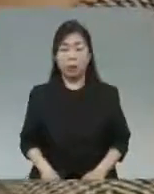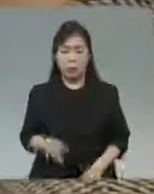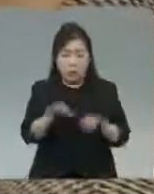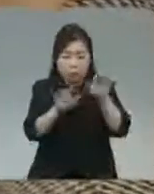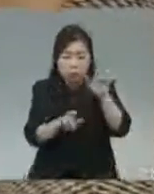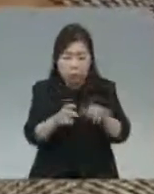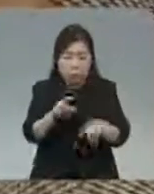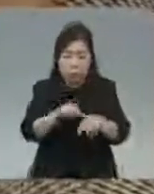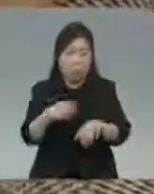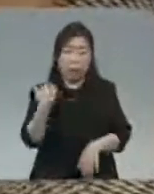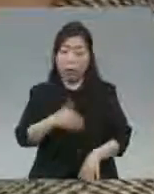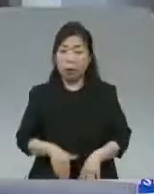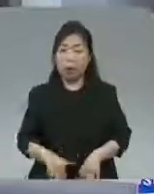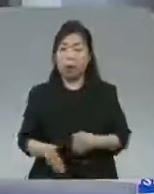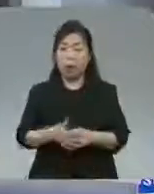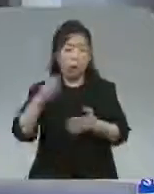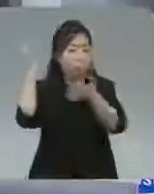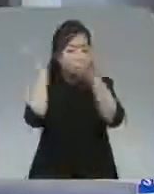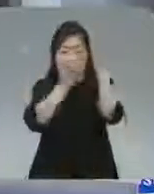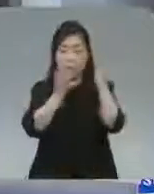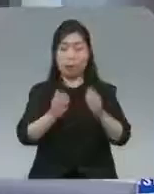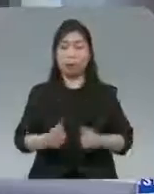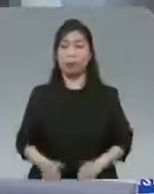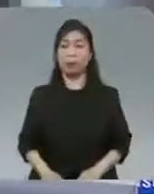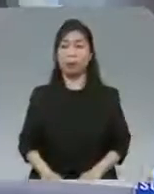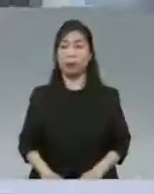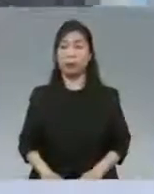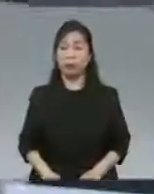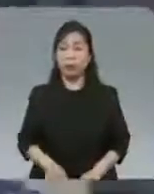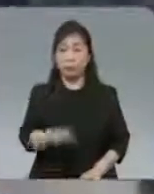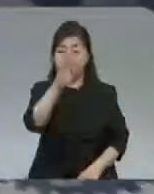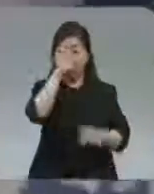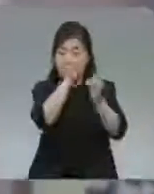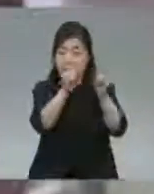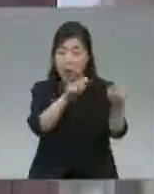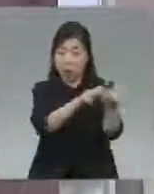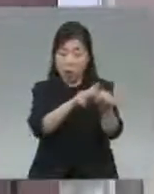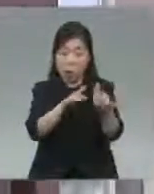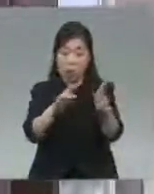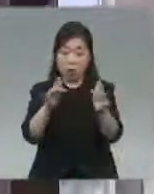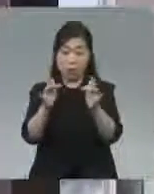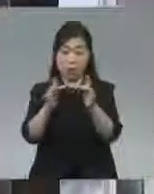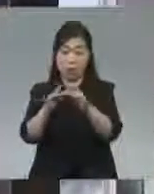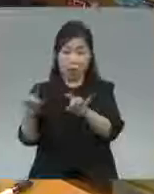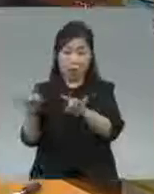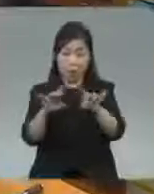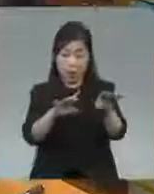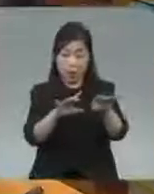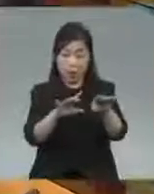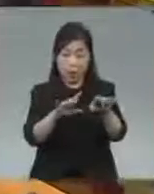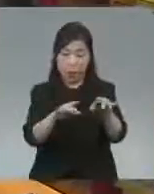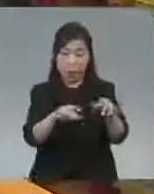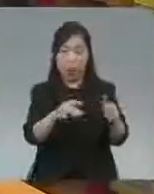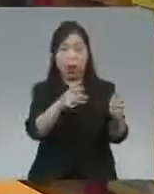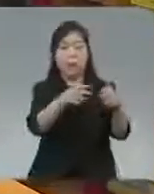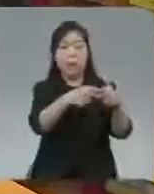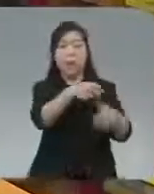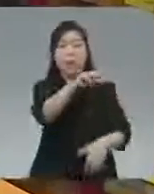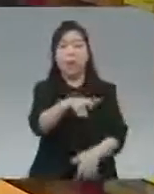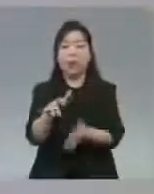sulit mengadukan gangguan tersebut kepada perusahaan internet Keith serta kode.qr juga tidak dapat dibaca